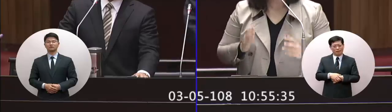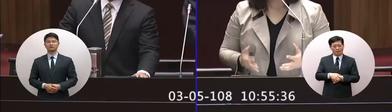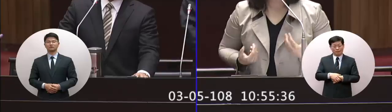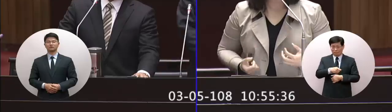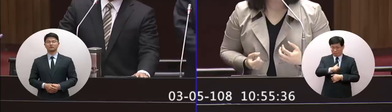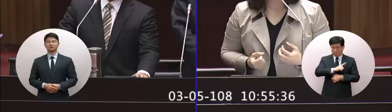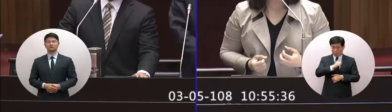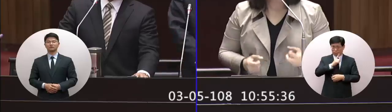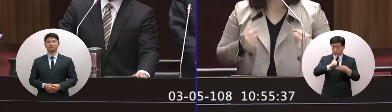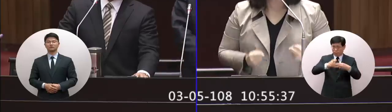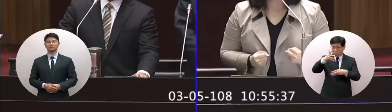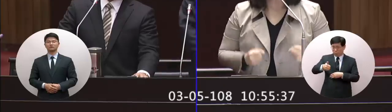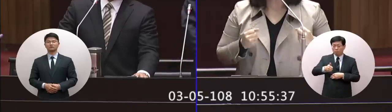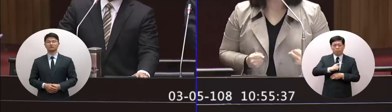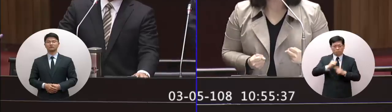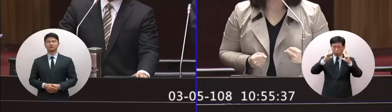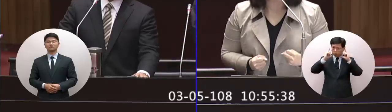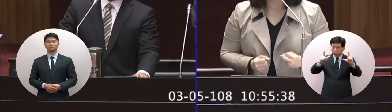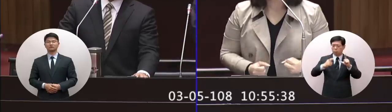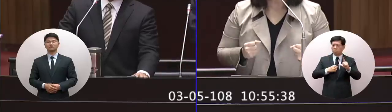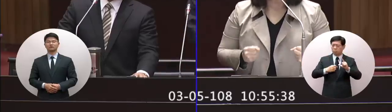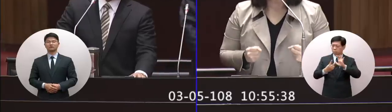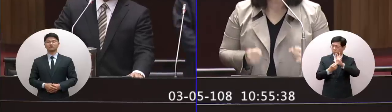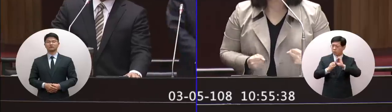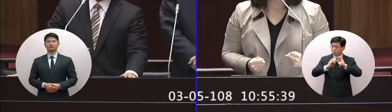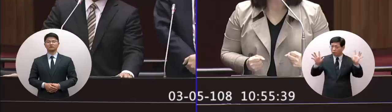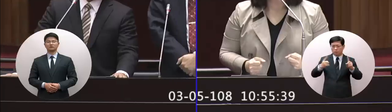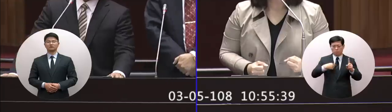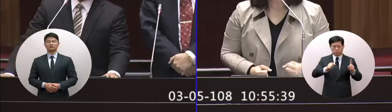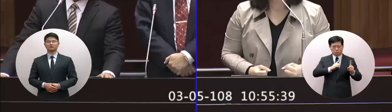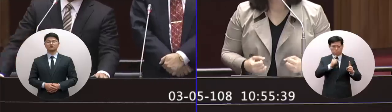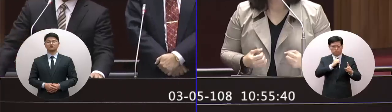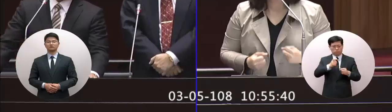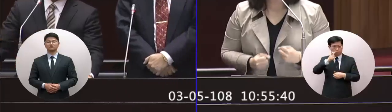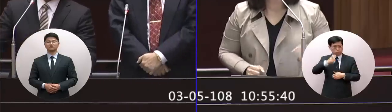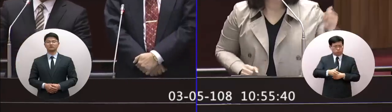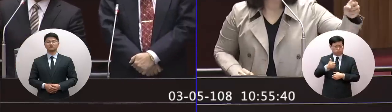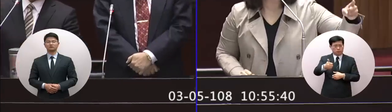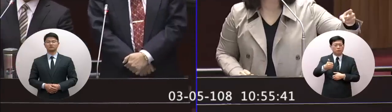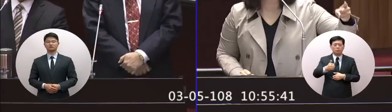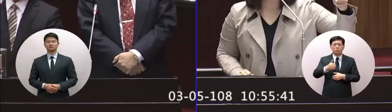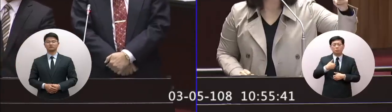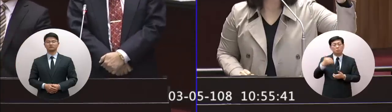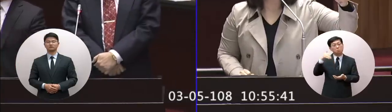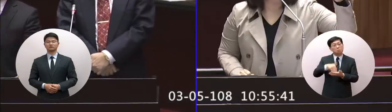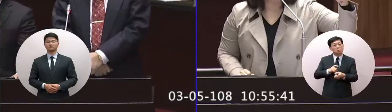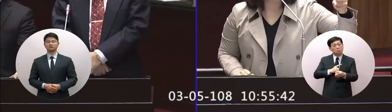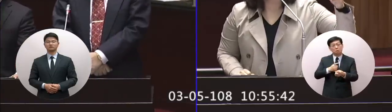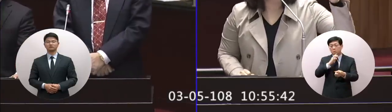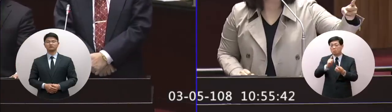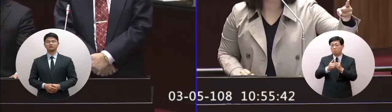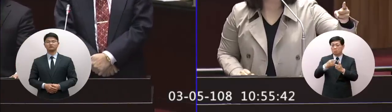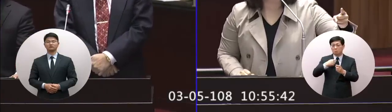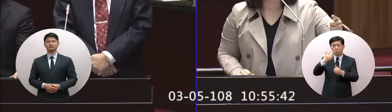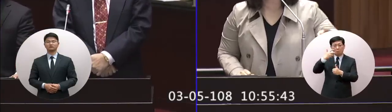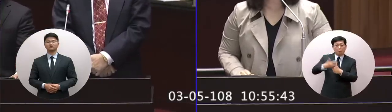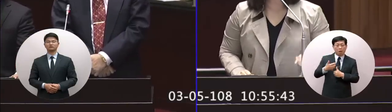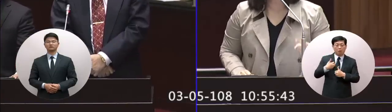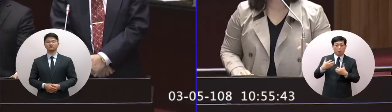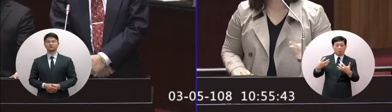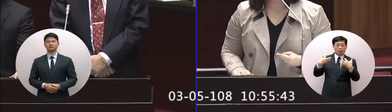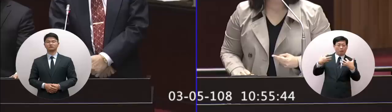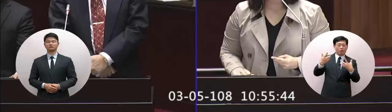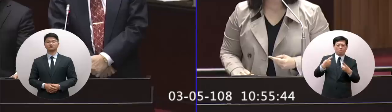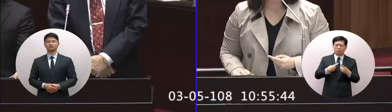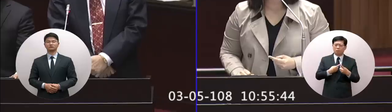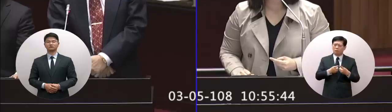以你身为一个主委，你没有站出来话声，叫我们硬起来，啊，结果到最后说，我跟你讲哦，他就是要恐吓，要统战我们，这